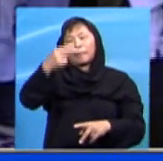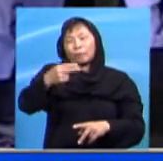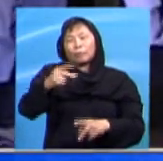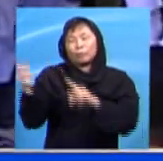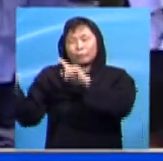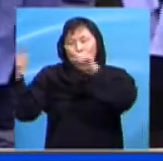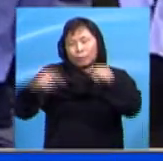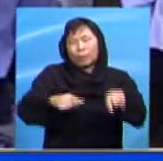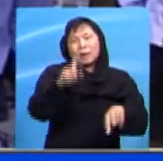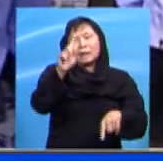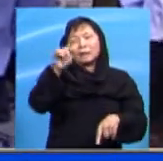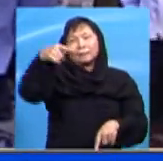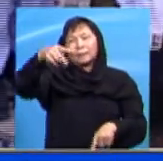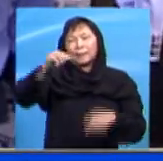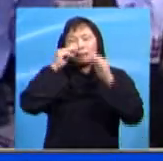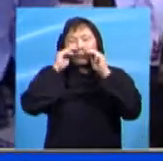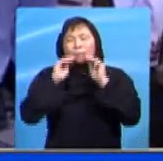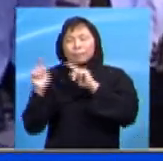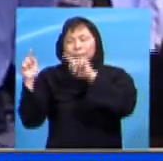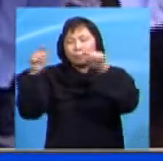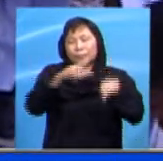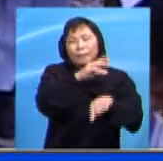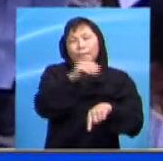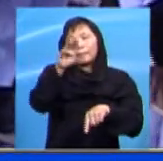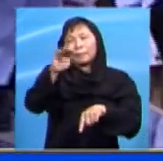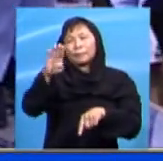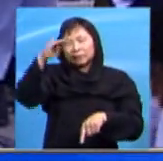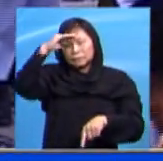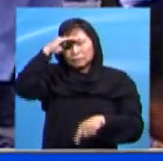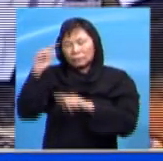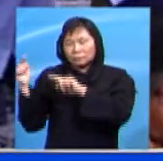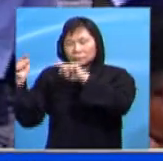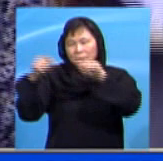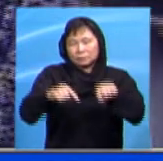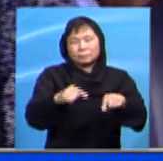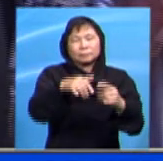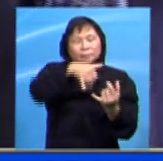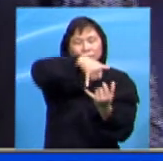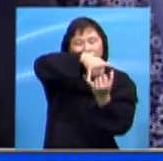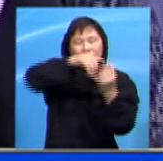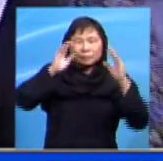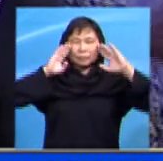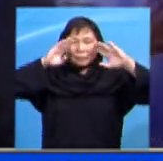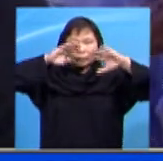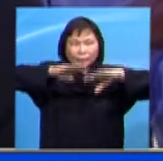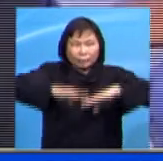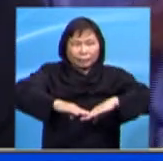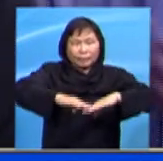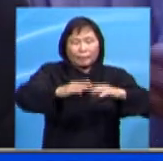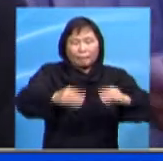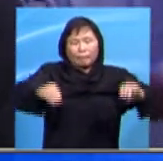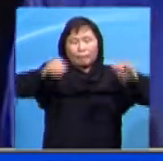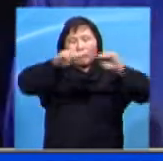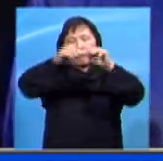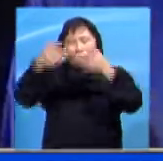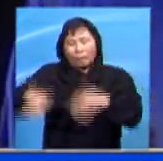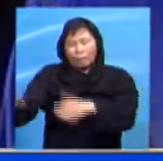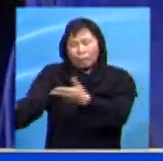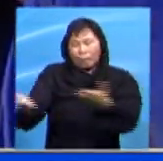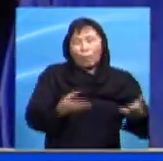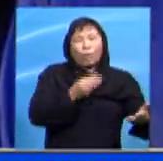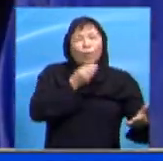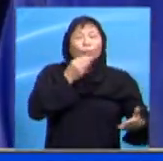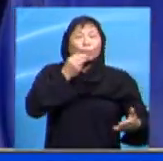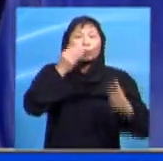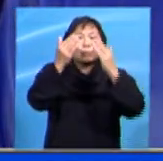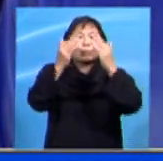Yassin dan menteri besar Datuk Mohamad Khalid nordin terdahulu jenazah disembahyangkan di masjid al-taqwa sebelum dibawa ke rumah ibu